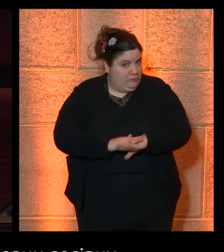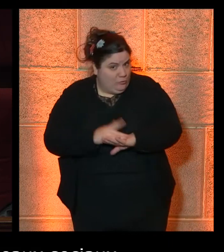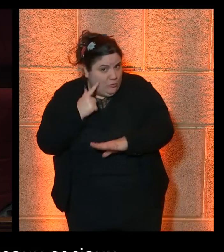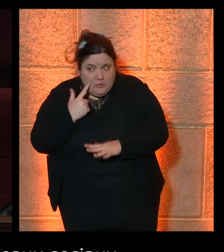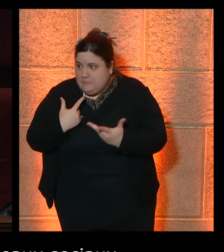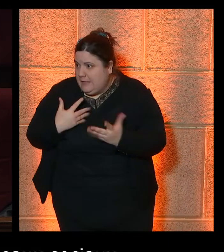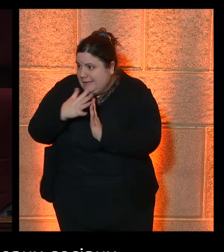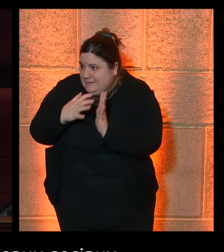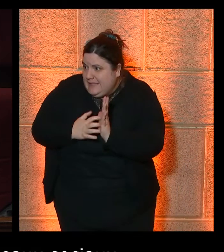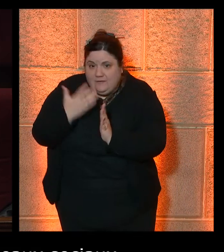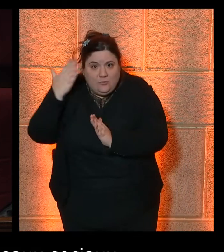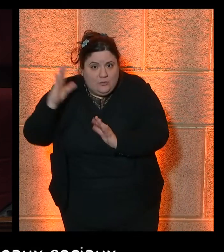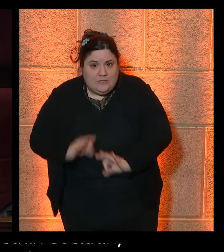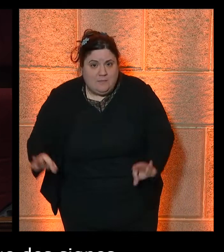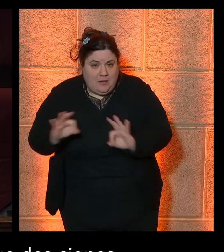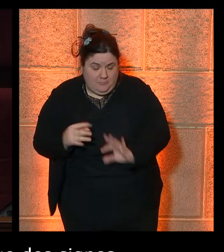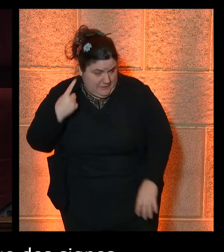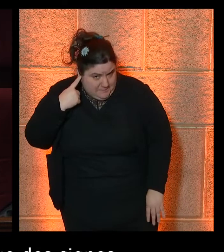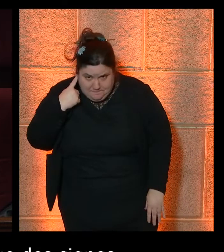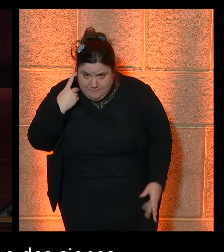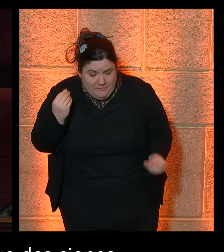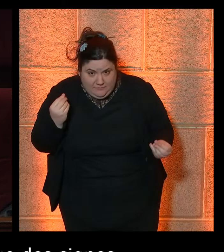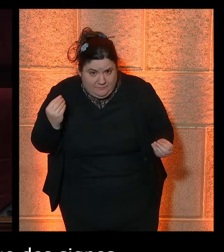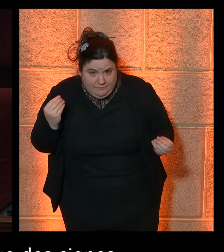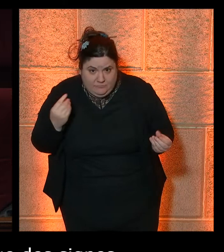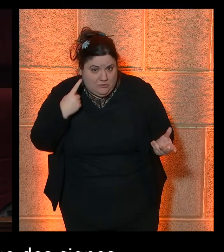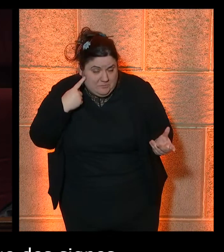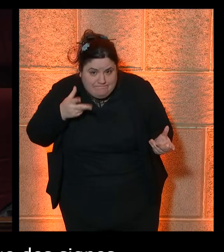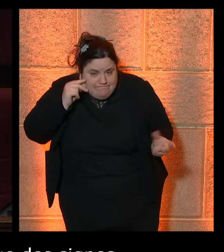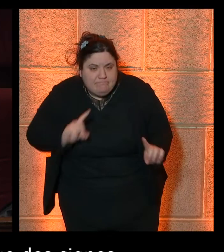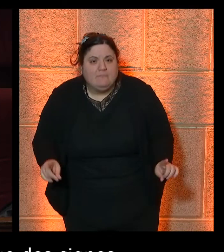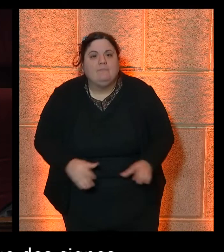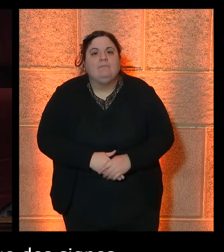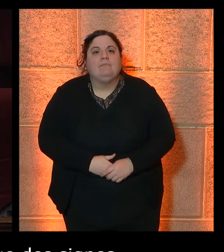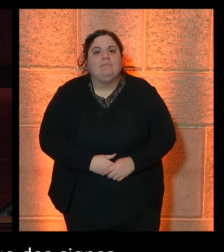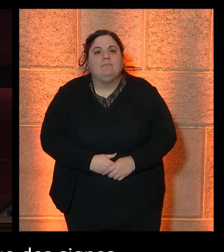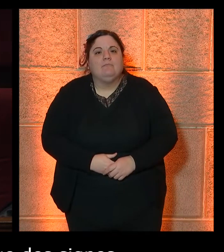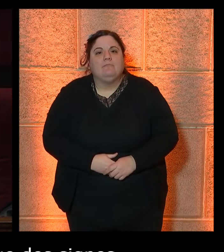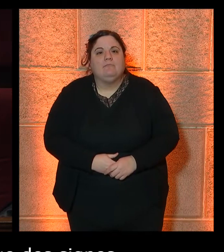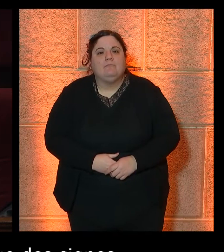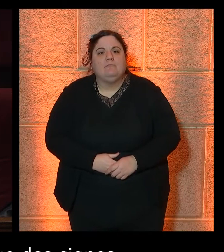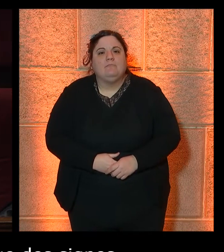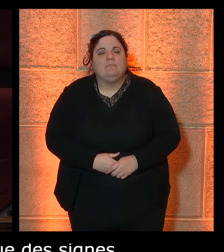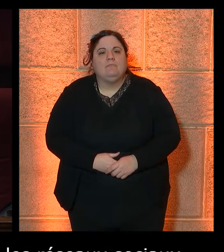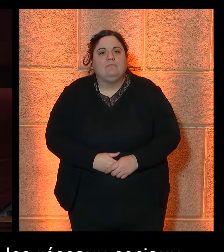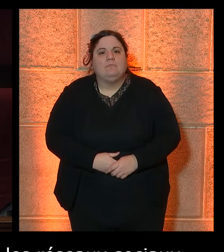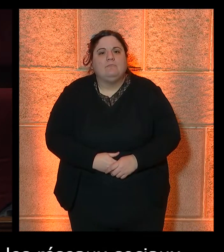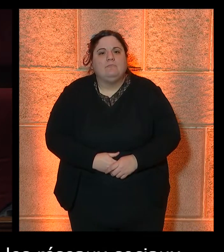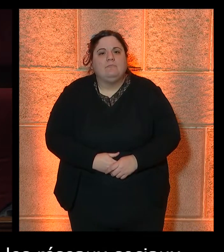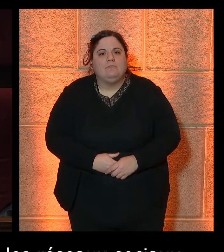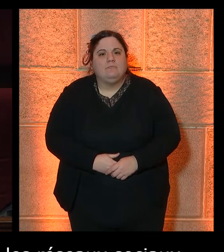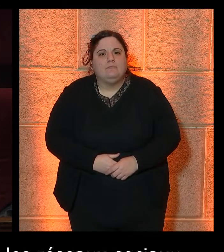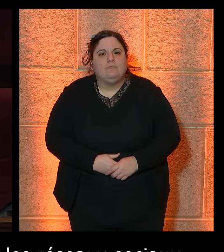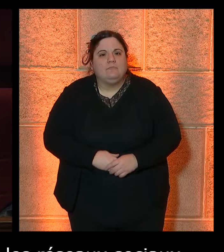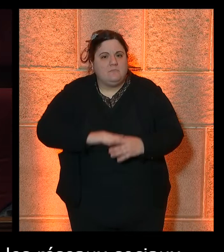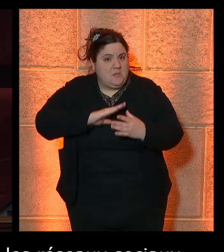l'indiquais tout à l'heure, on n'a pas accès au message véhiculé par l'image. Les documents de campagne en tant que